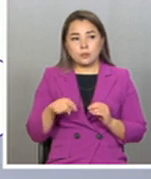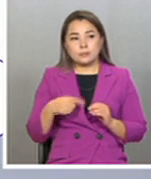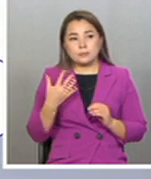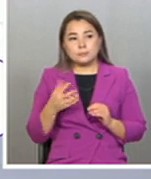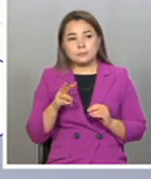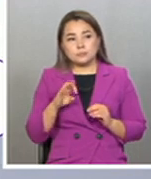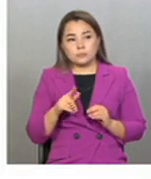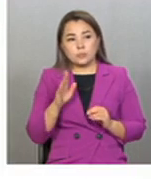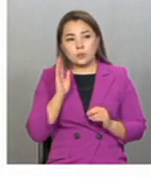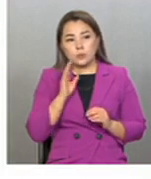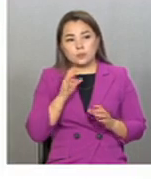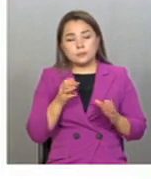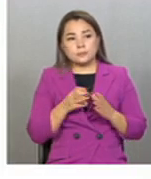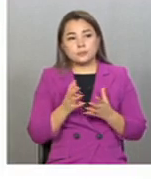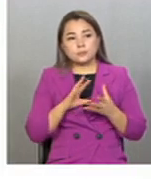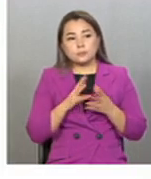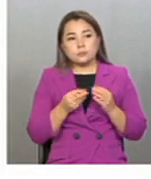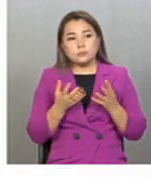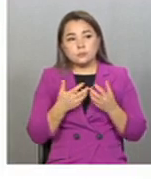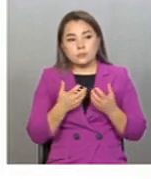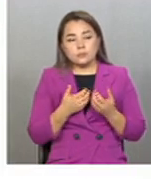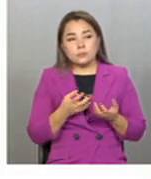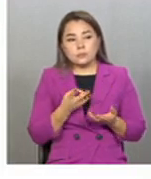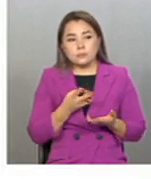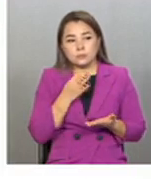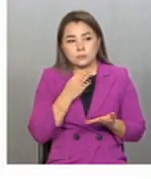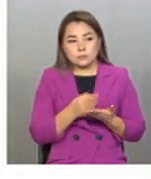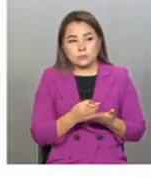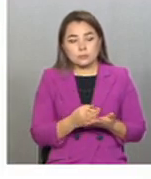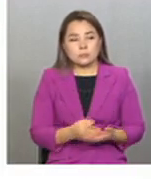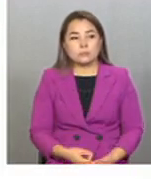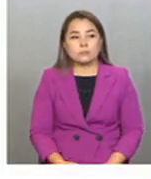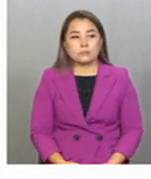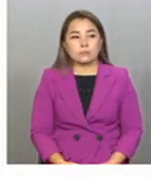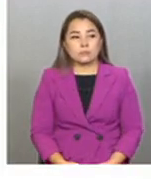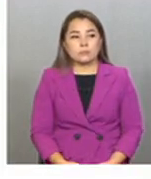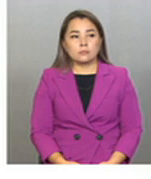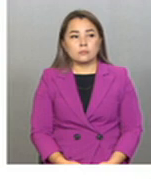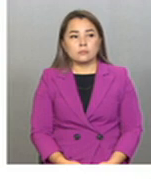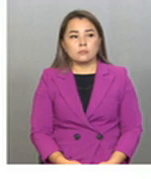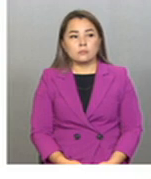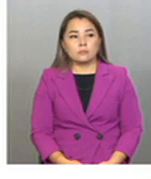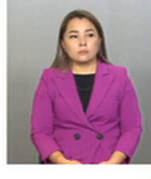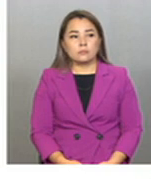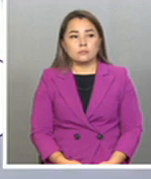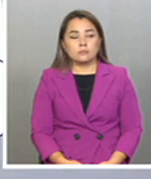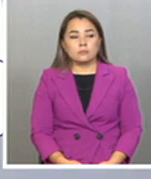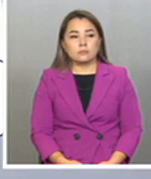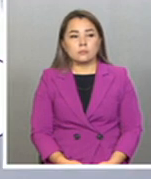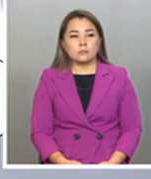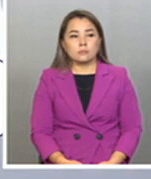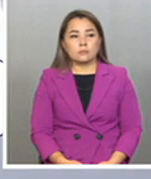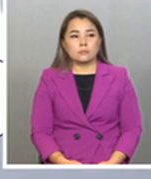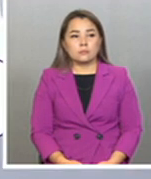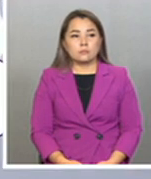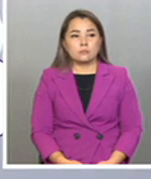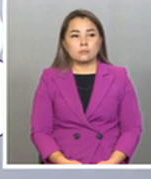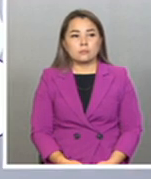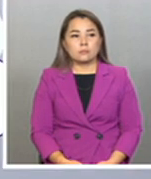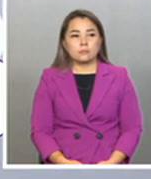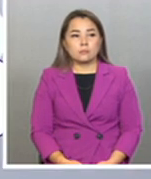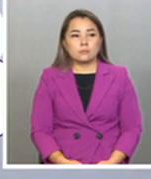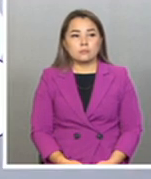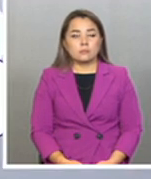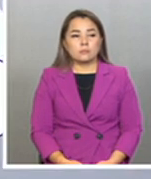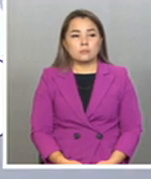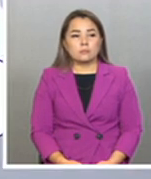көлемін есептейміз. Яғни қалыпты жағдайда. Берілгені, яғни бізде зат мөлшері берілген 1,5 моль.